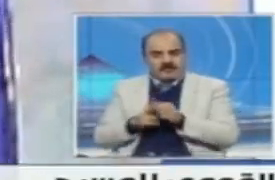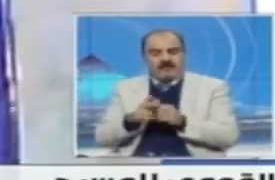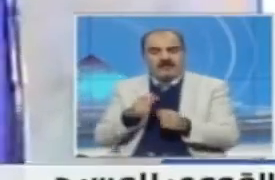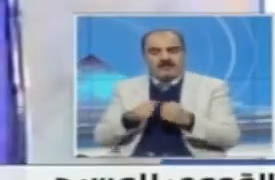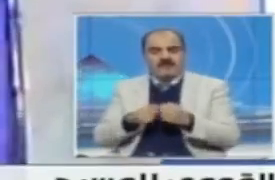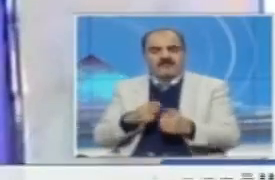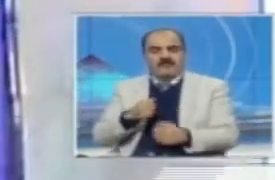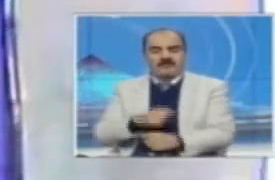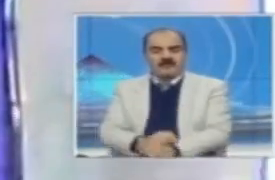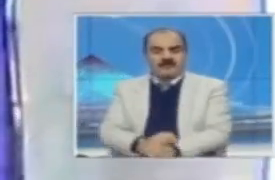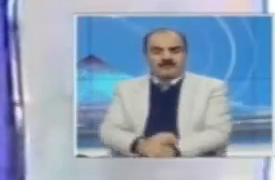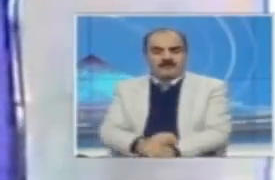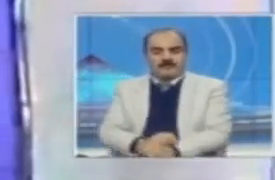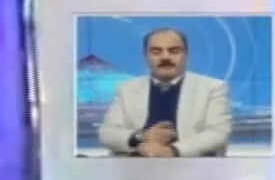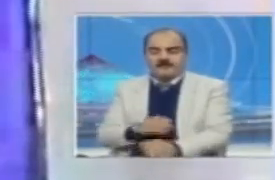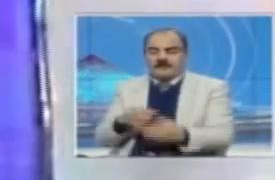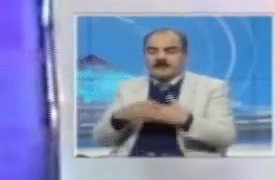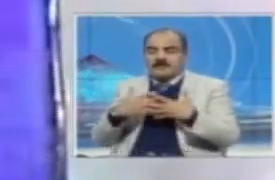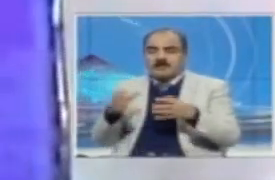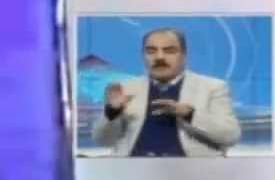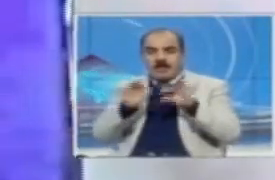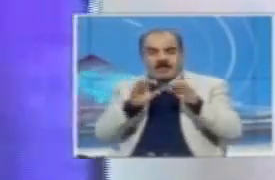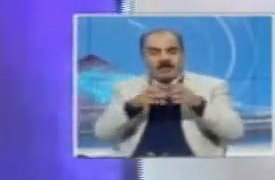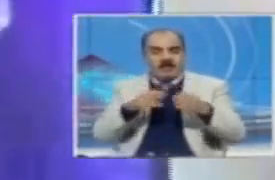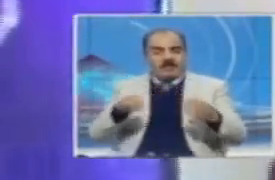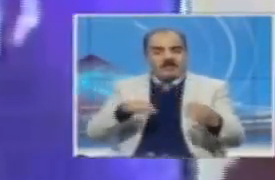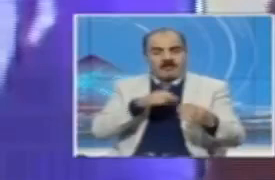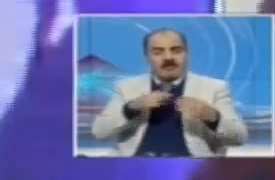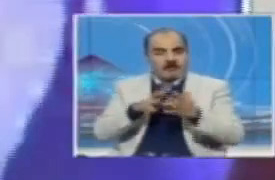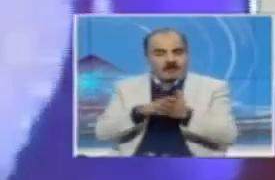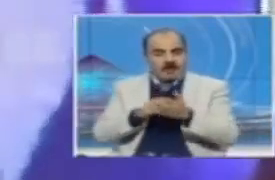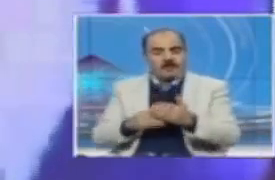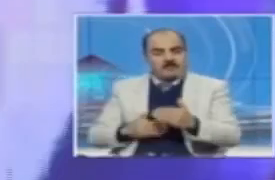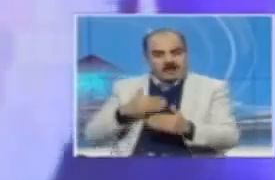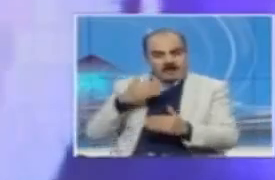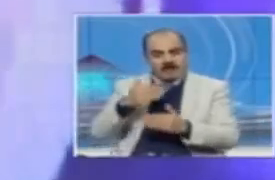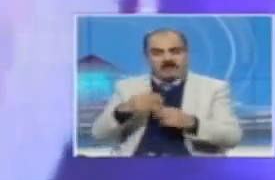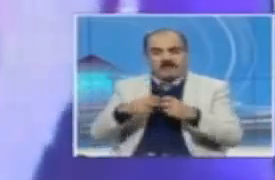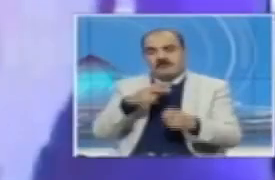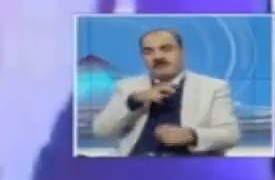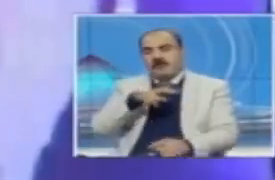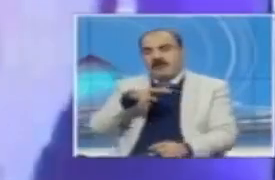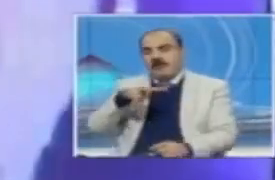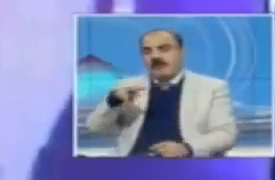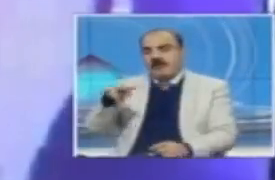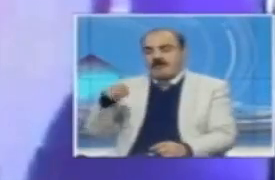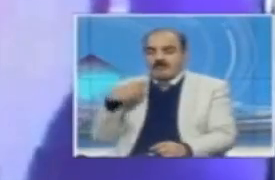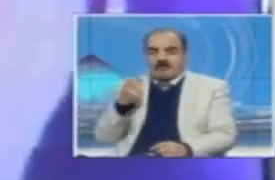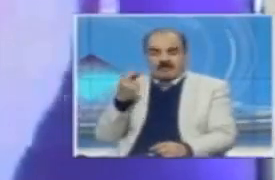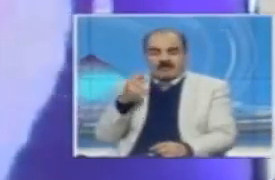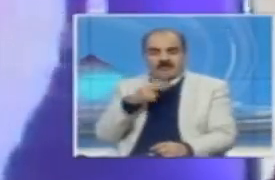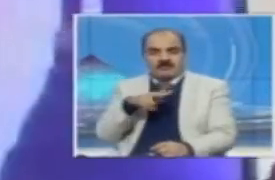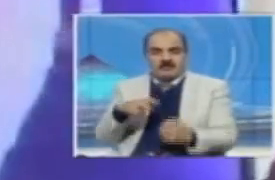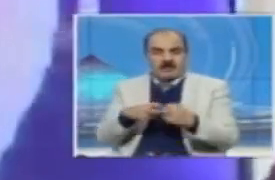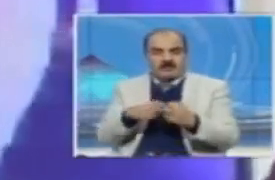المتحف. يعني مجموعة من المقطوعات الموسيقية سيبدأ بها الحفل، ثم جولة لمعالي الوزيرة